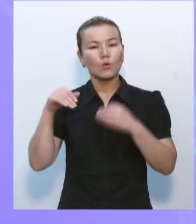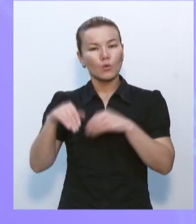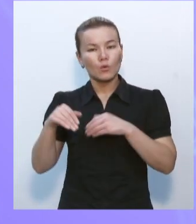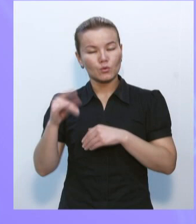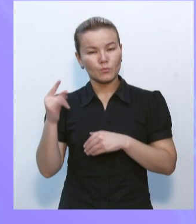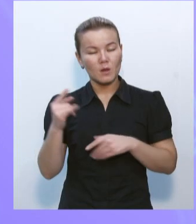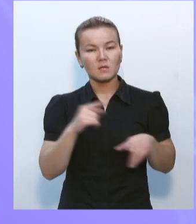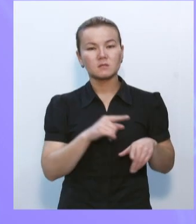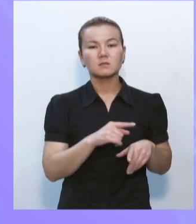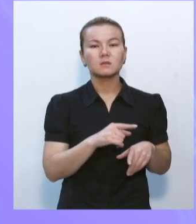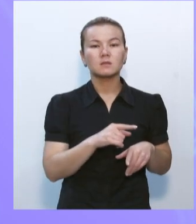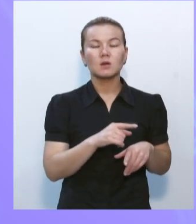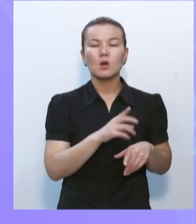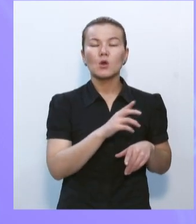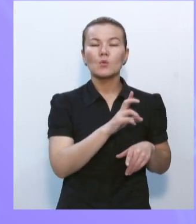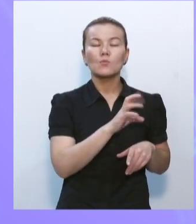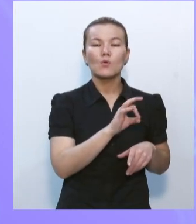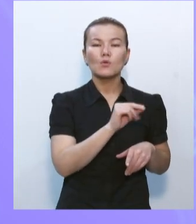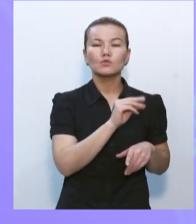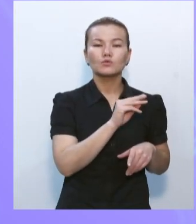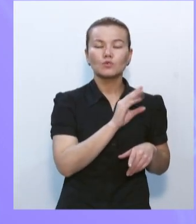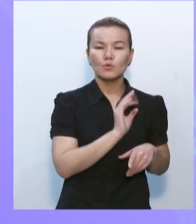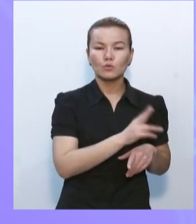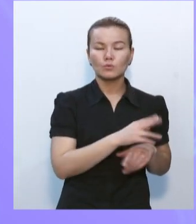Коёндун баласы бөжөк.